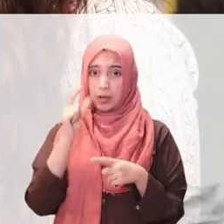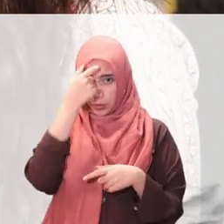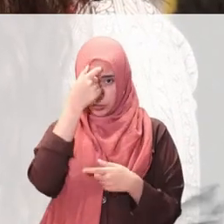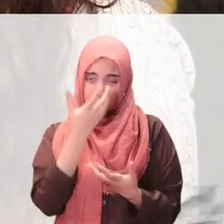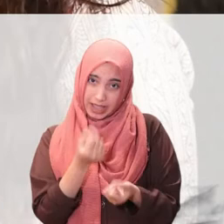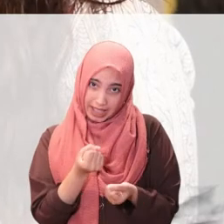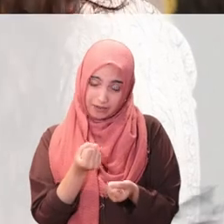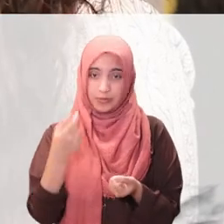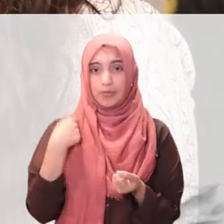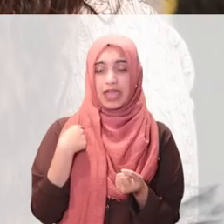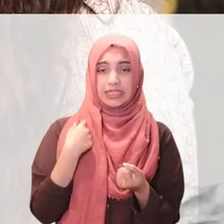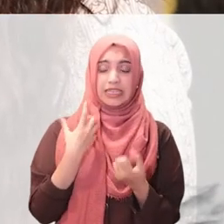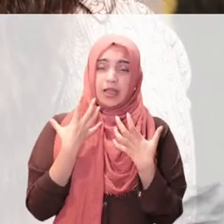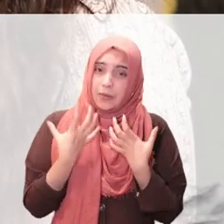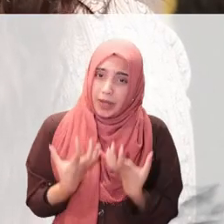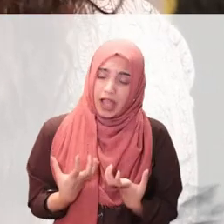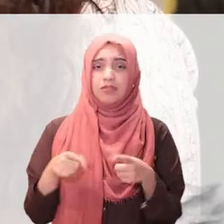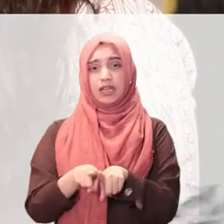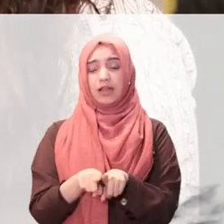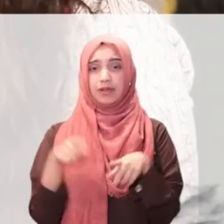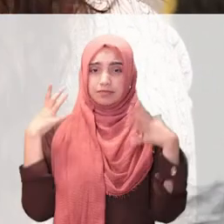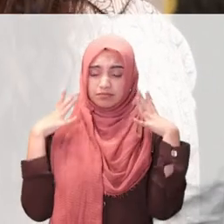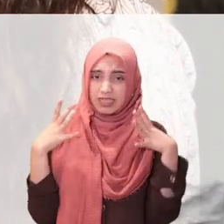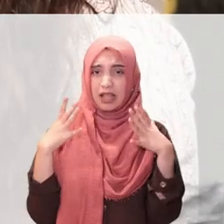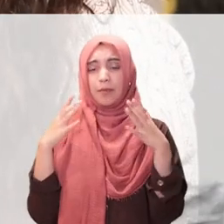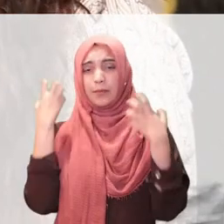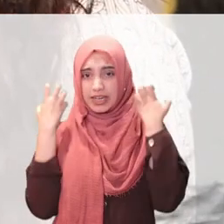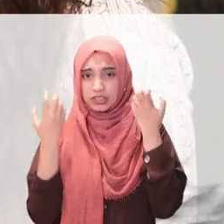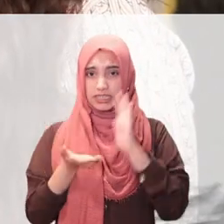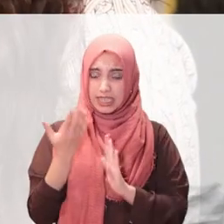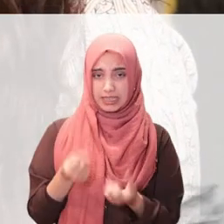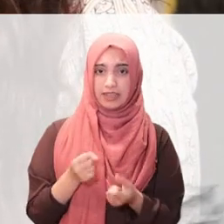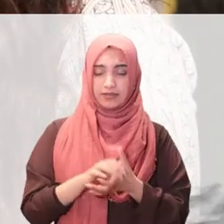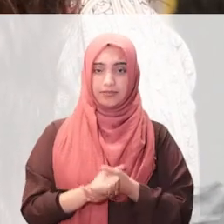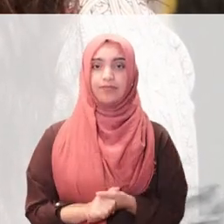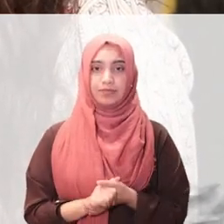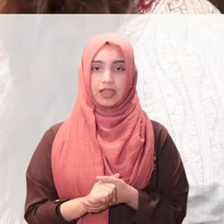कि अ यह व्यक्ति आई डोंट लाइक